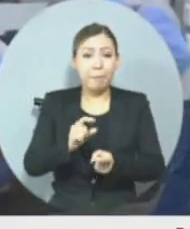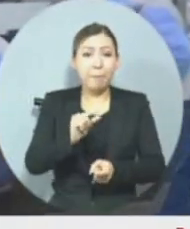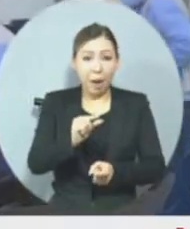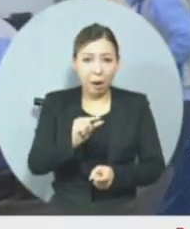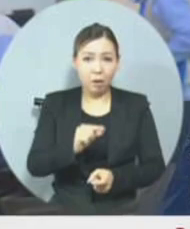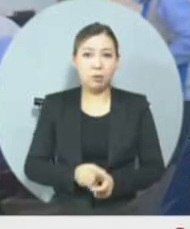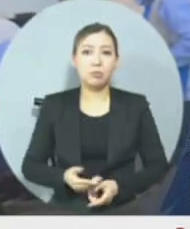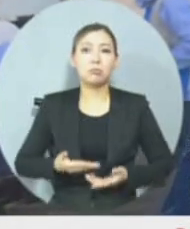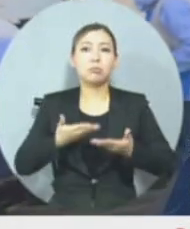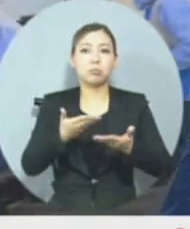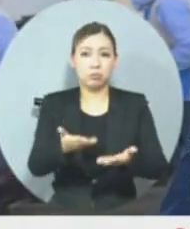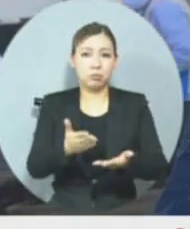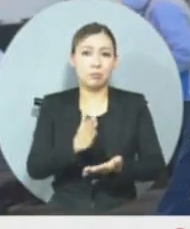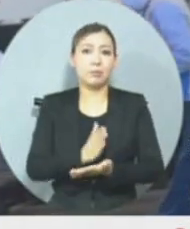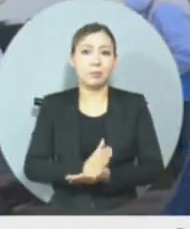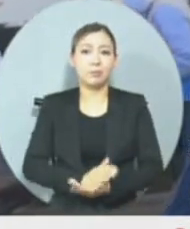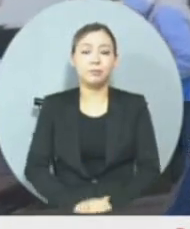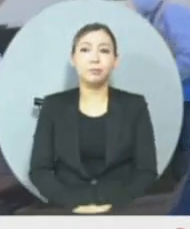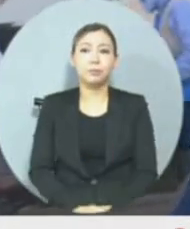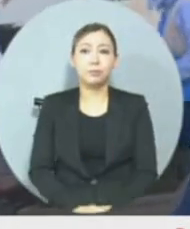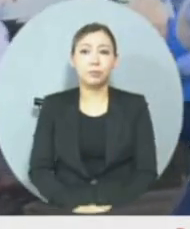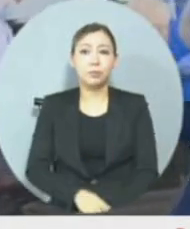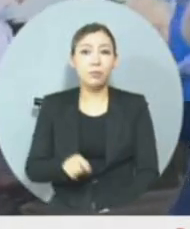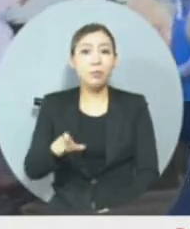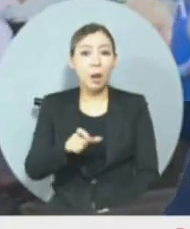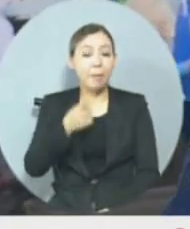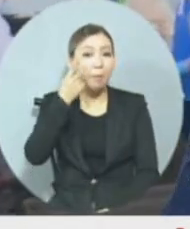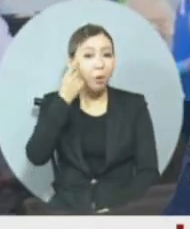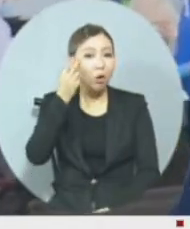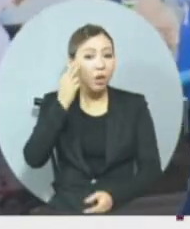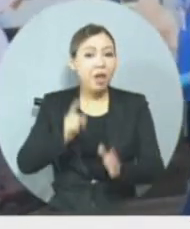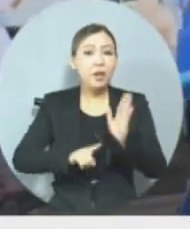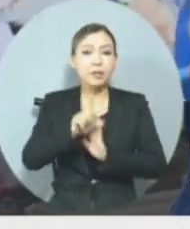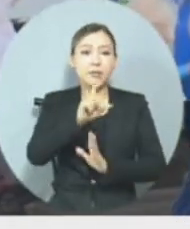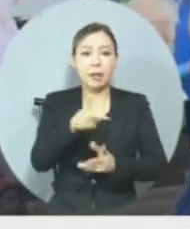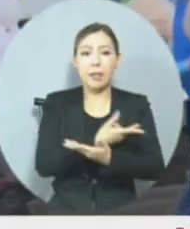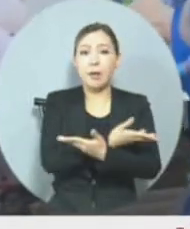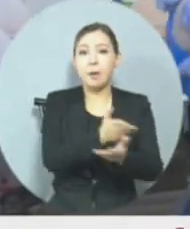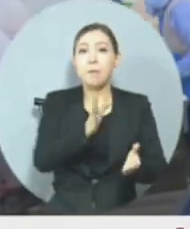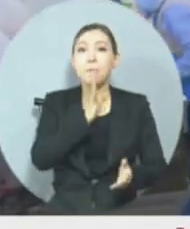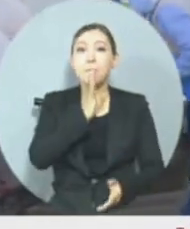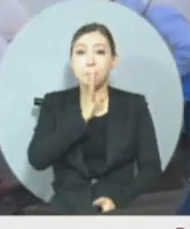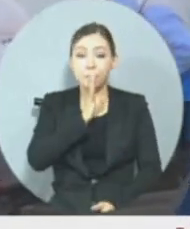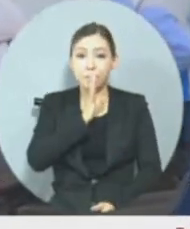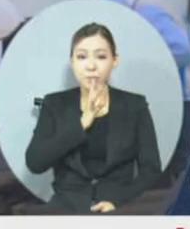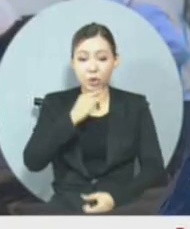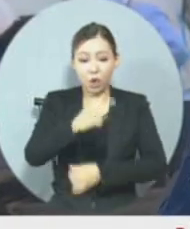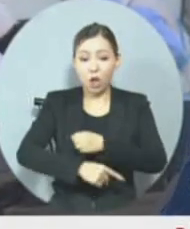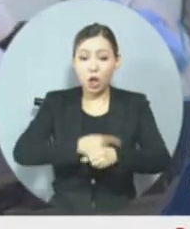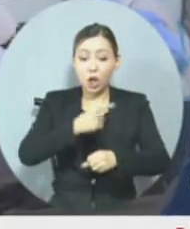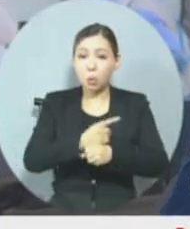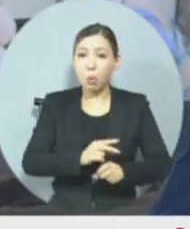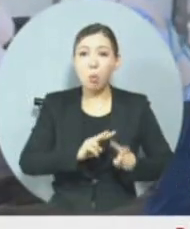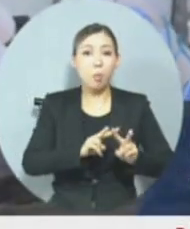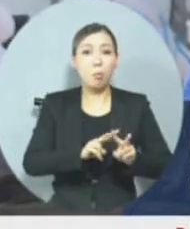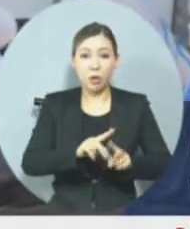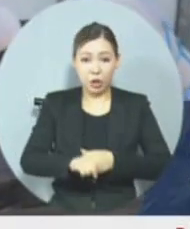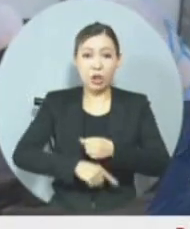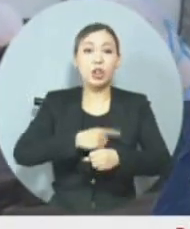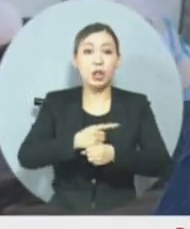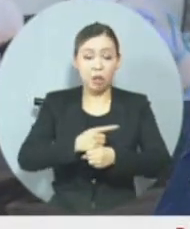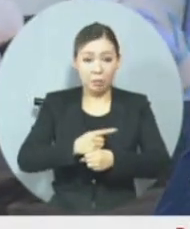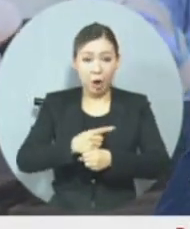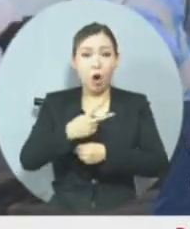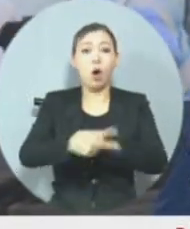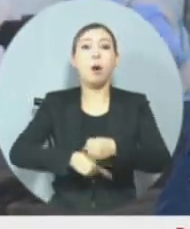хөнгөлт бид тавьж өгсөн байна. За энэ бол өнөө маргааш хүмүүс зээл нь яваад эхлэх хэрэгтэй. За энэ мэдээж нэг жил үргэлжлэхгүй, энэ жил өгнө. А